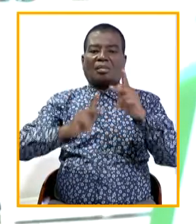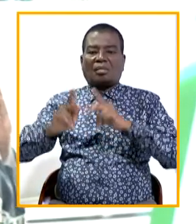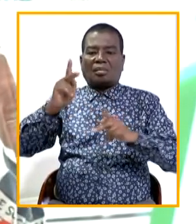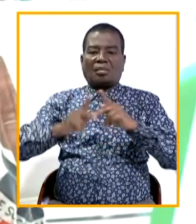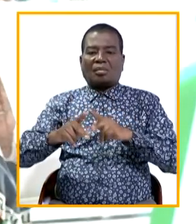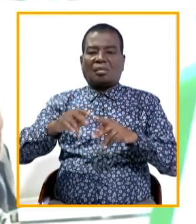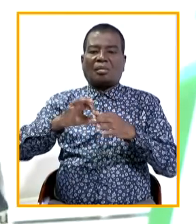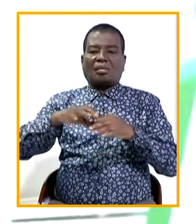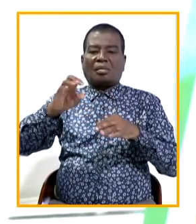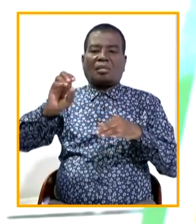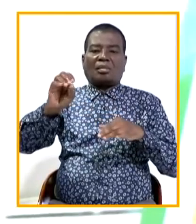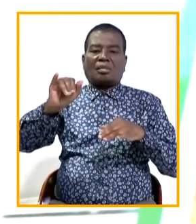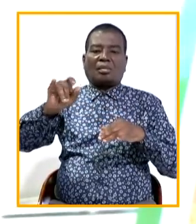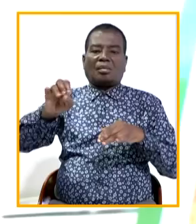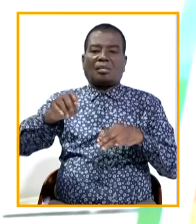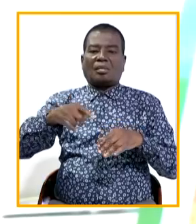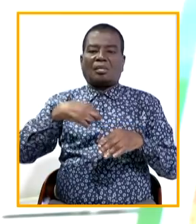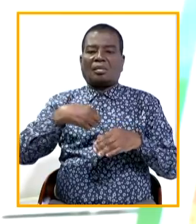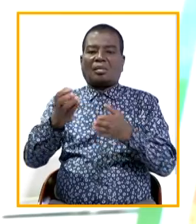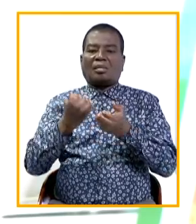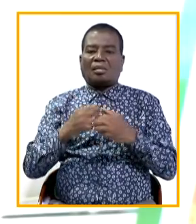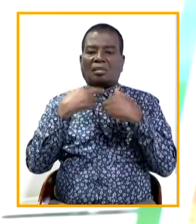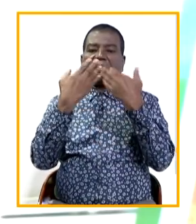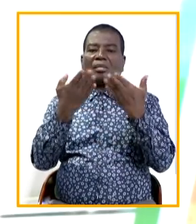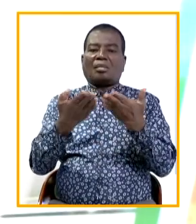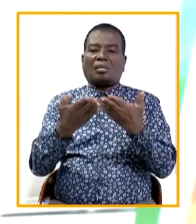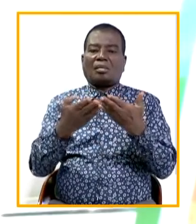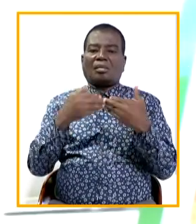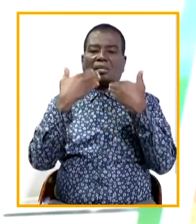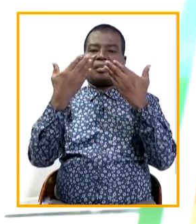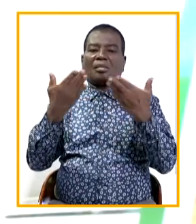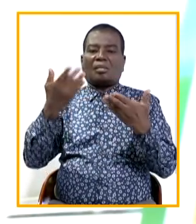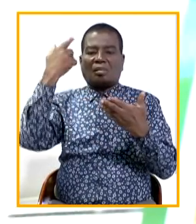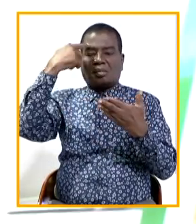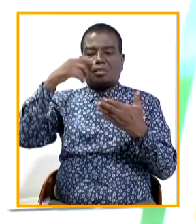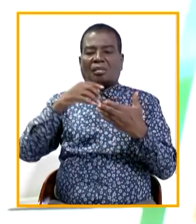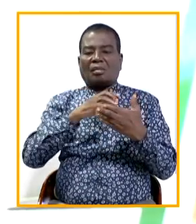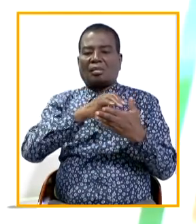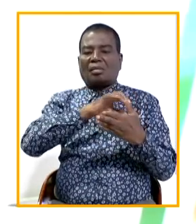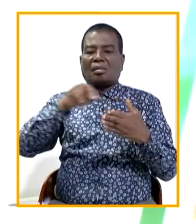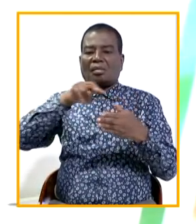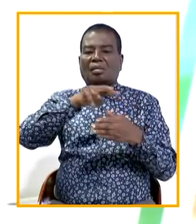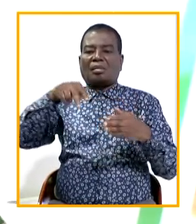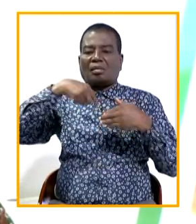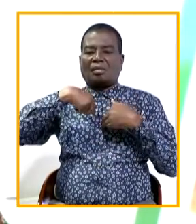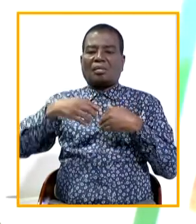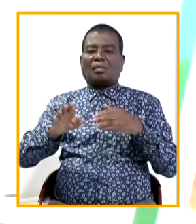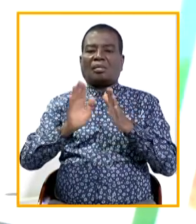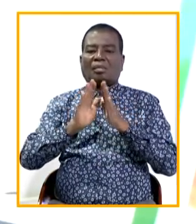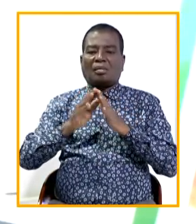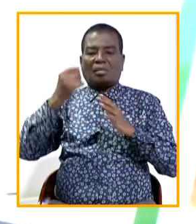Sud Komoué, je voudrais vous dire merci. Merci pour cette vertu que vous avez